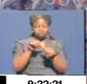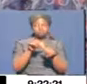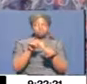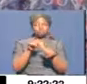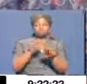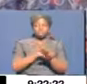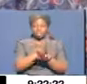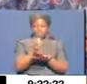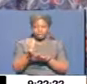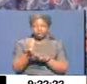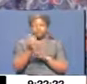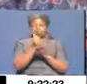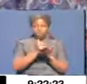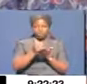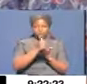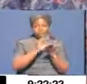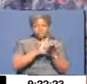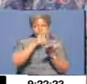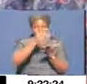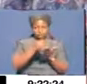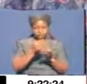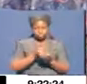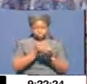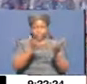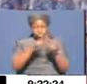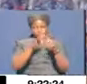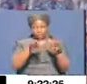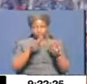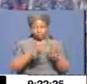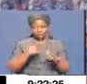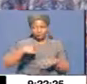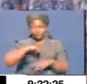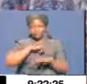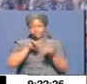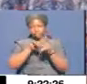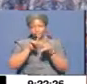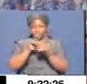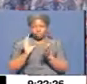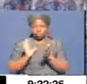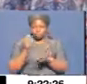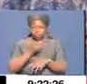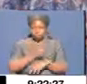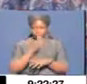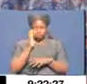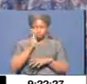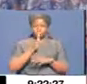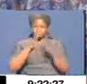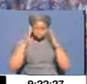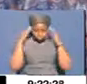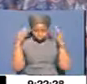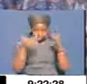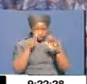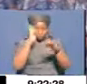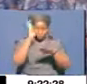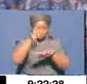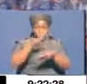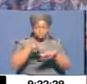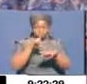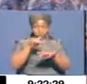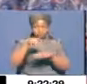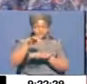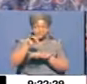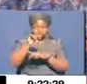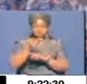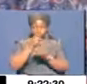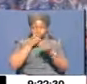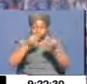want to say as a committee we'll be committed on this. Tutaita CS Munya kuja ajibu maswali, atuambie kila mkulima wa kahawa